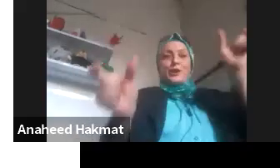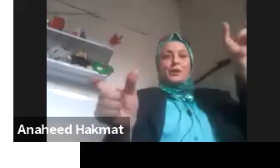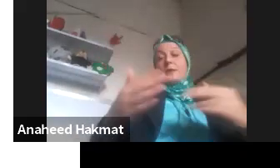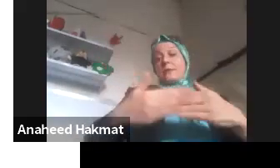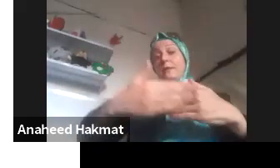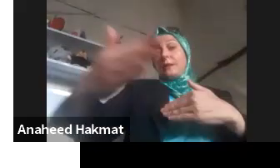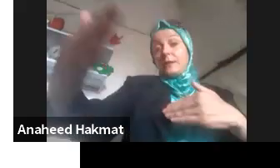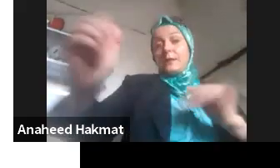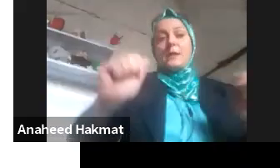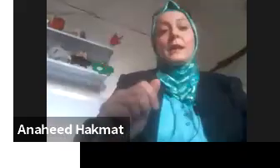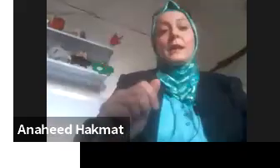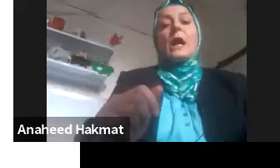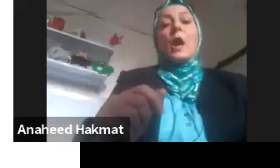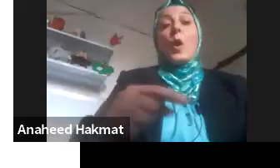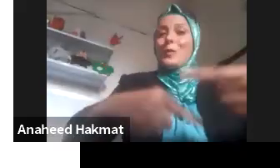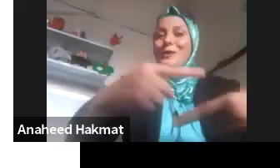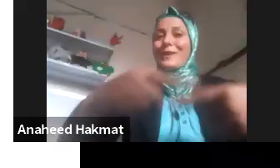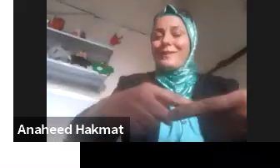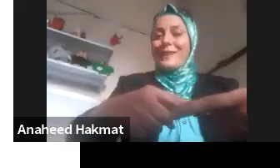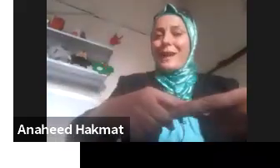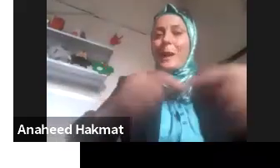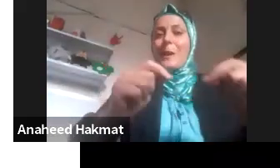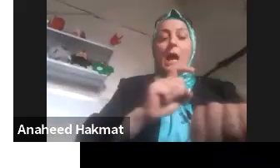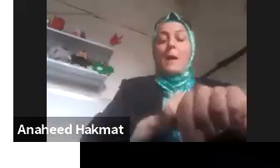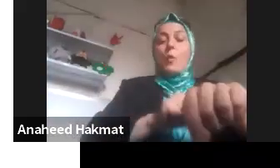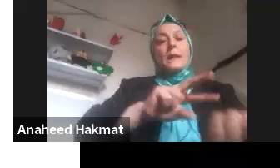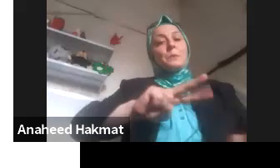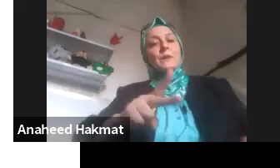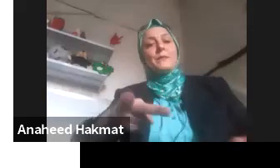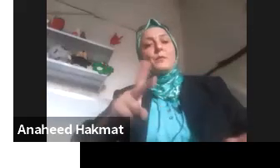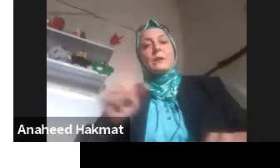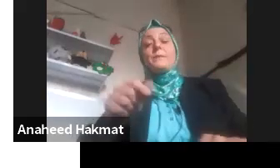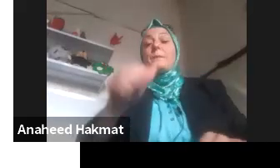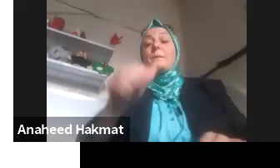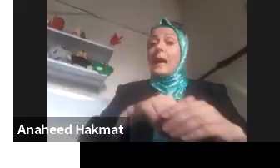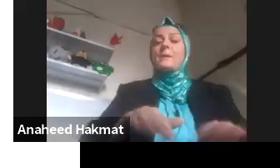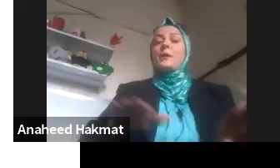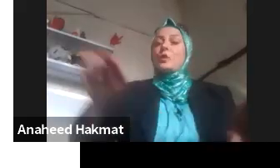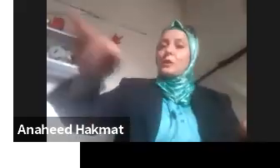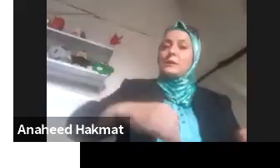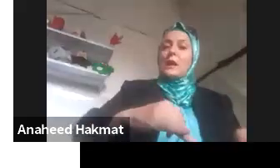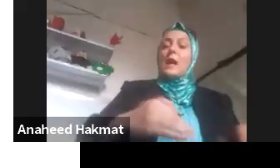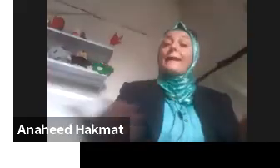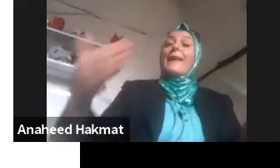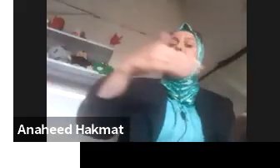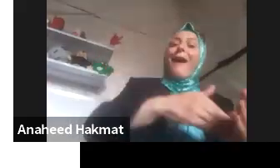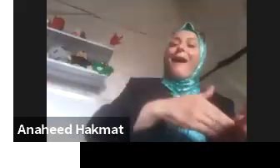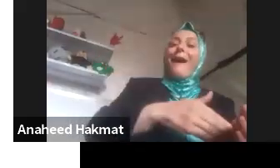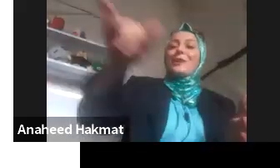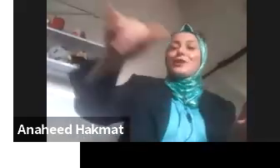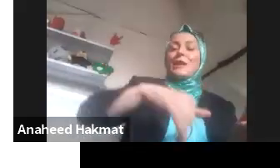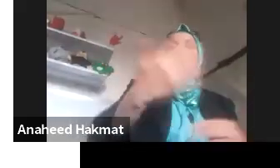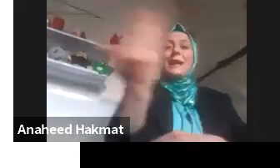خطط متتابعة فيها أوقات مختلفة لبدء الدوام وانتهاء الدوام. بدنا